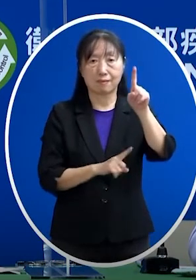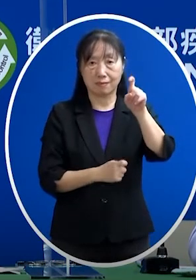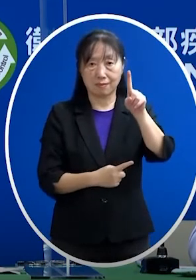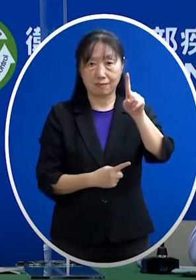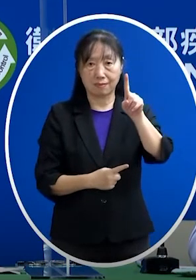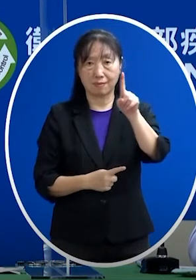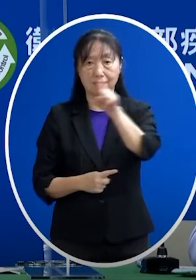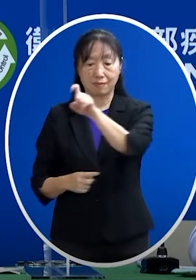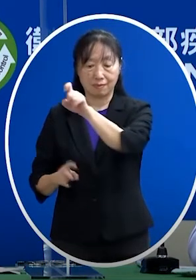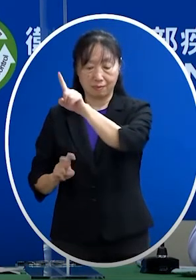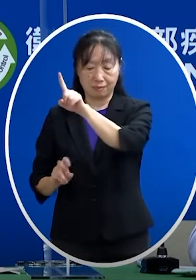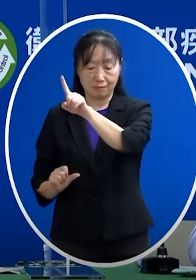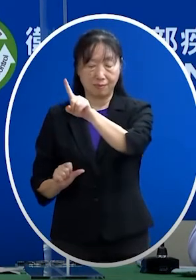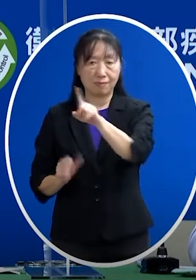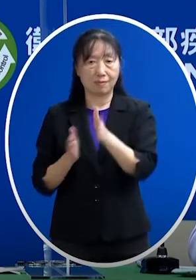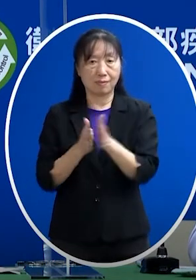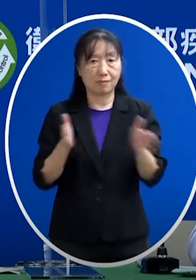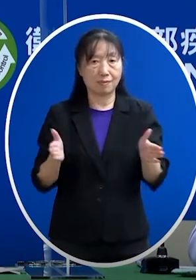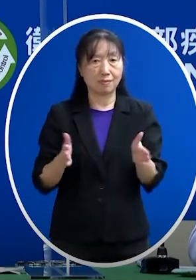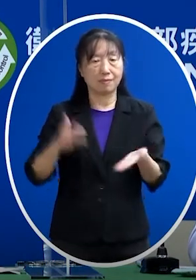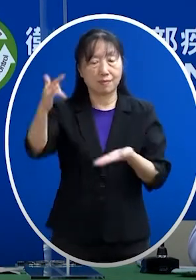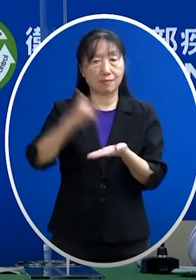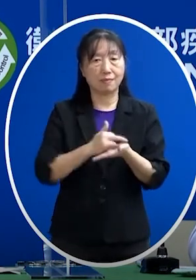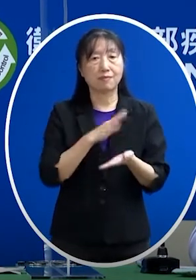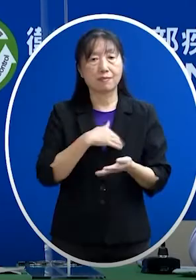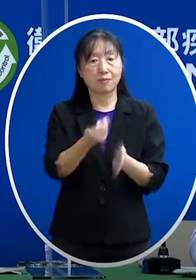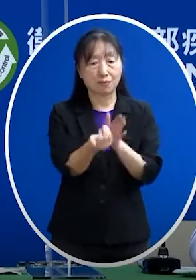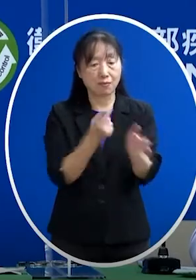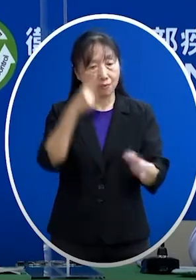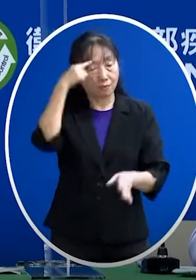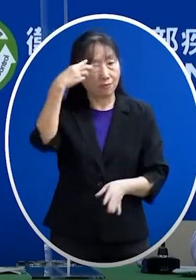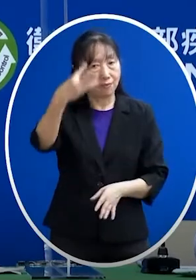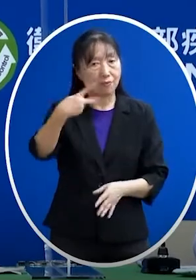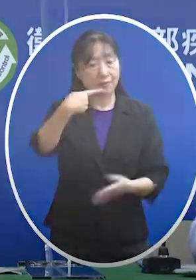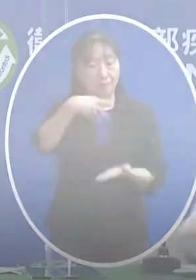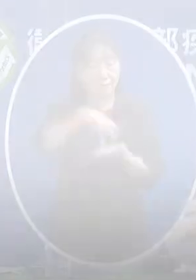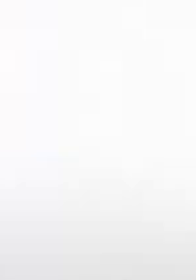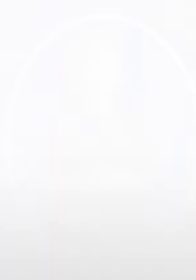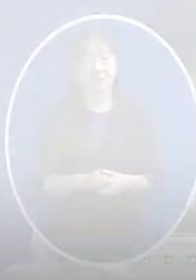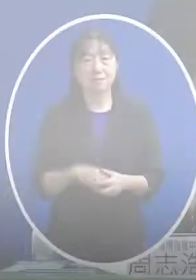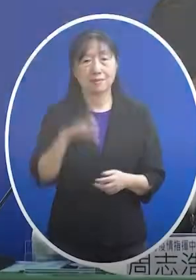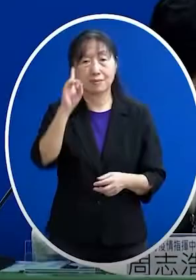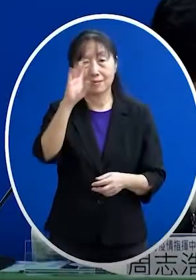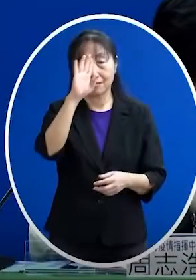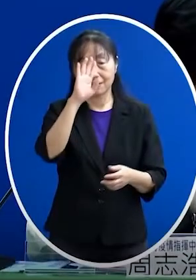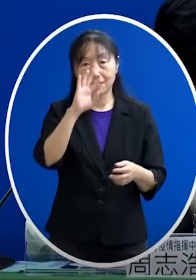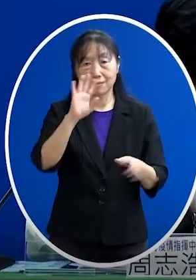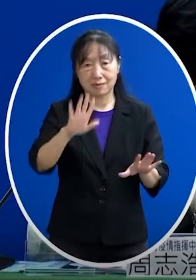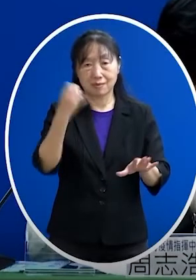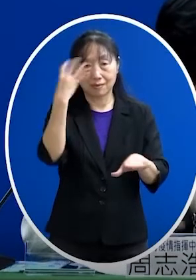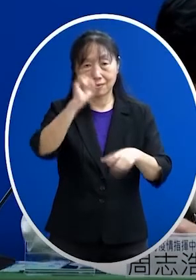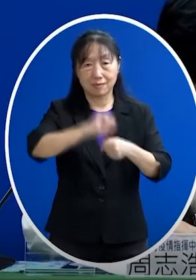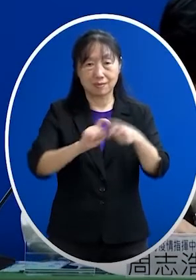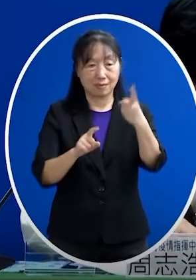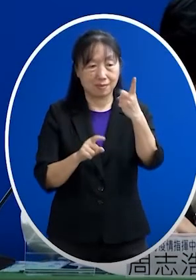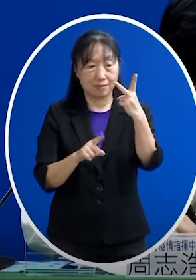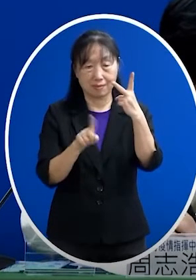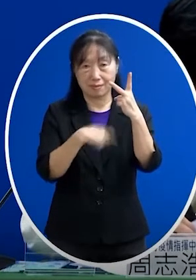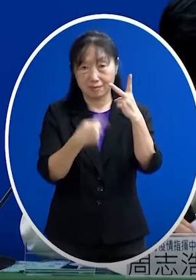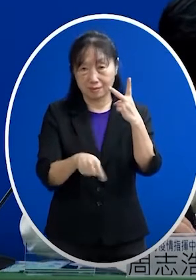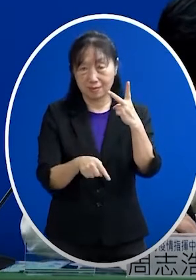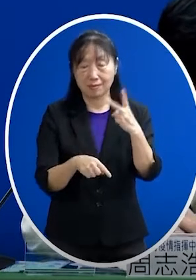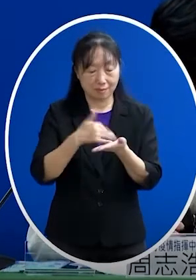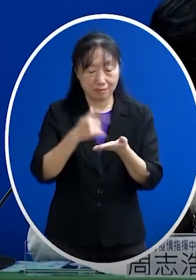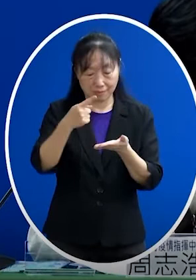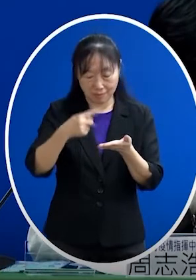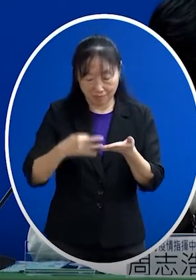到11月25号，那持有搭机前的3日的检验阴性的报告。 今天新增的12例的境外入